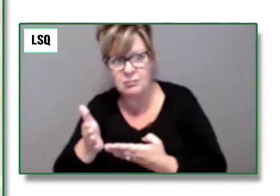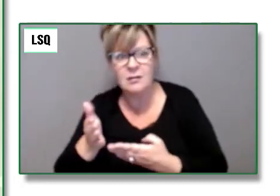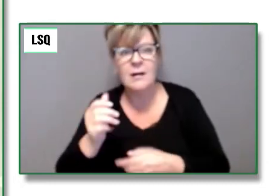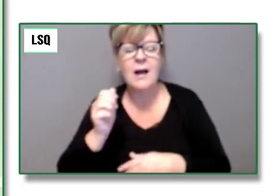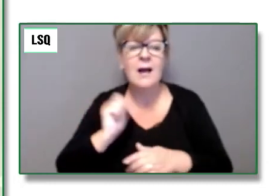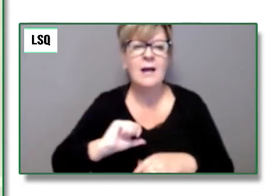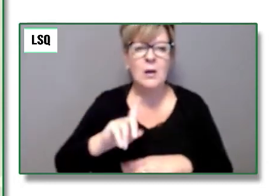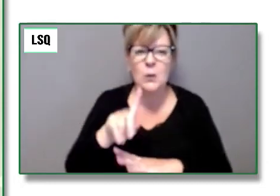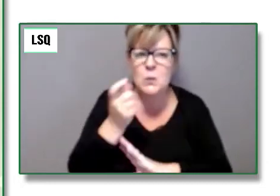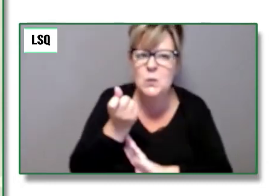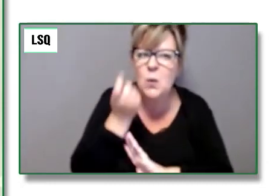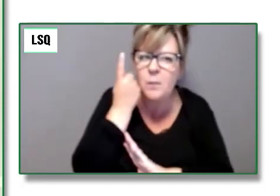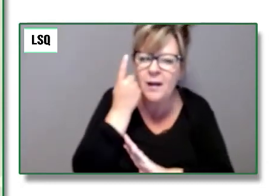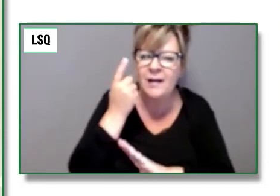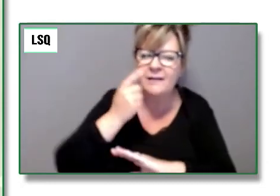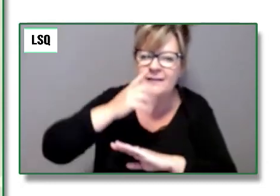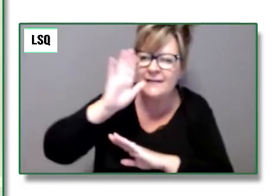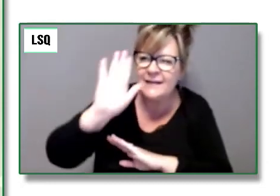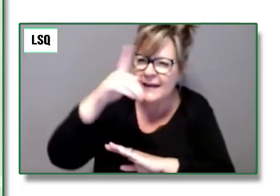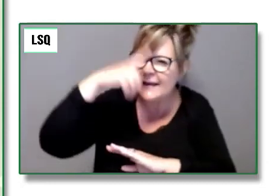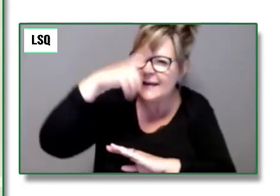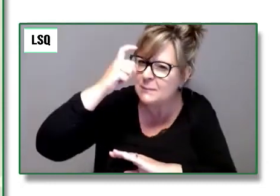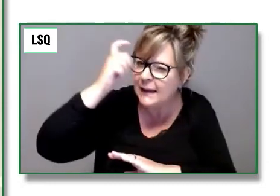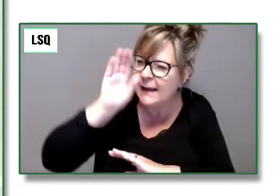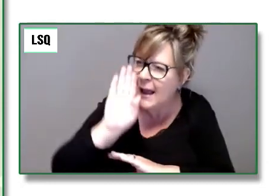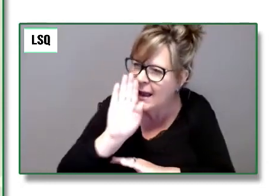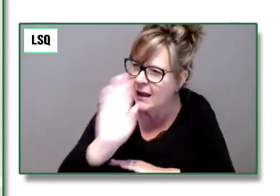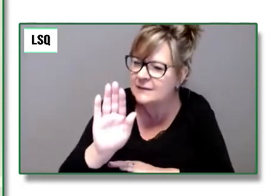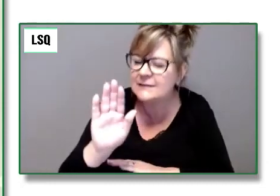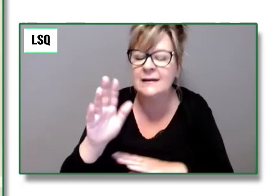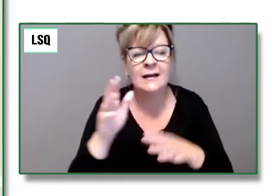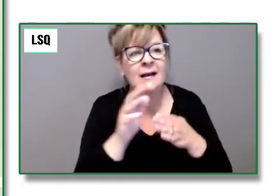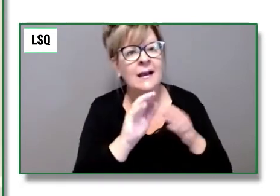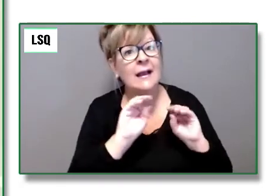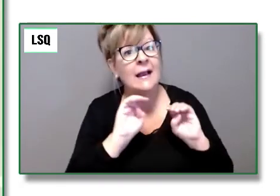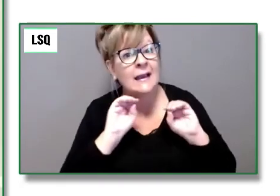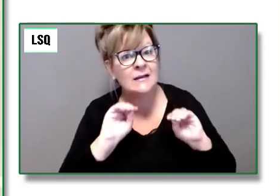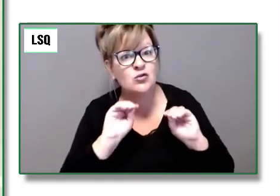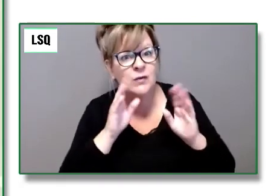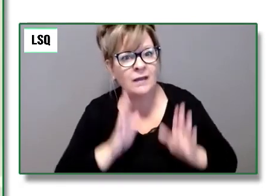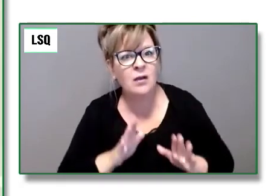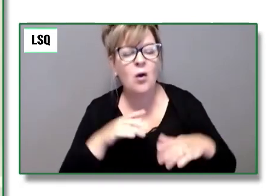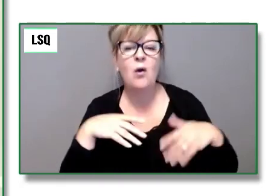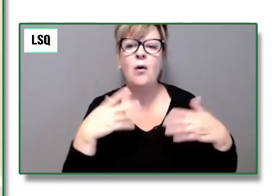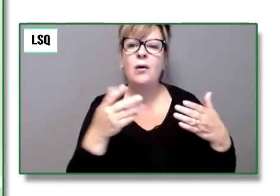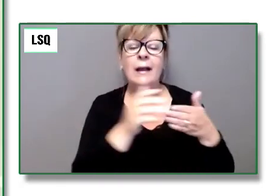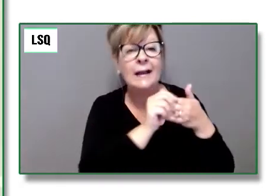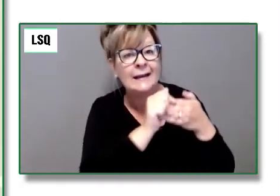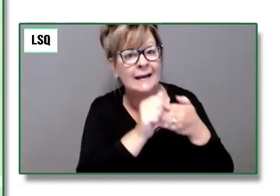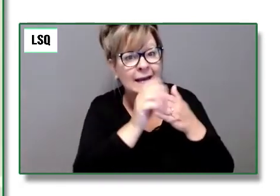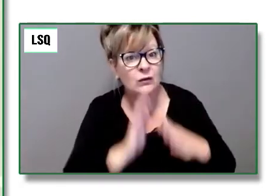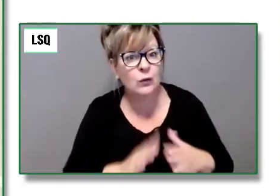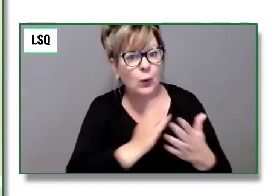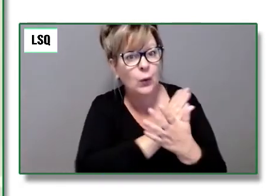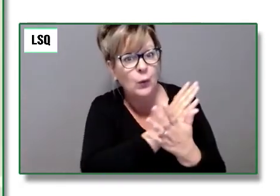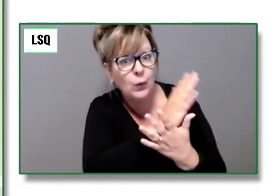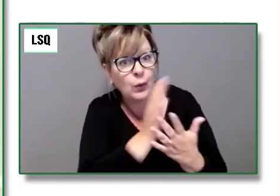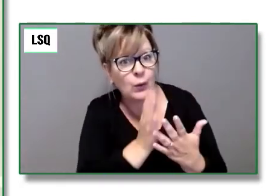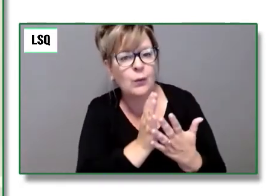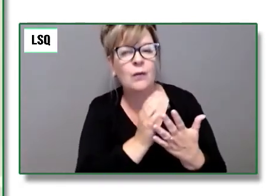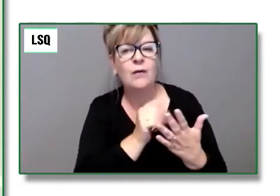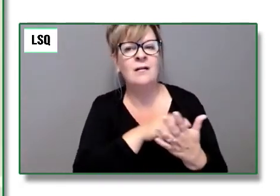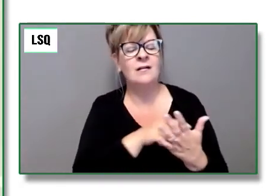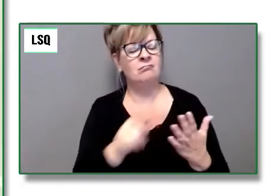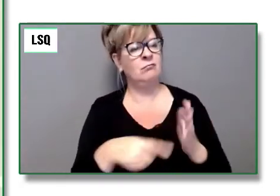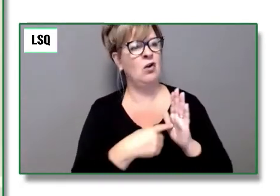mènent la charge et de voir les manières possibles d'éliminer des obstacles et de voir ce